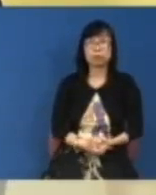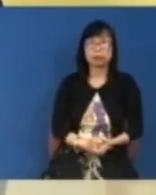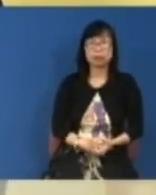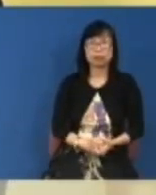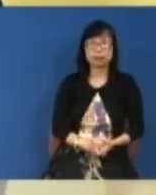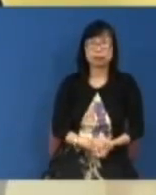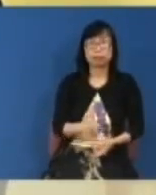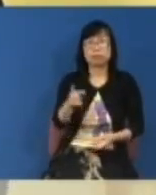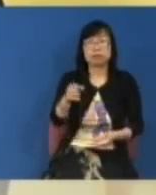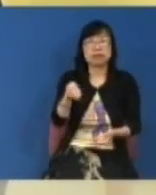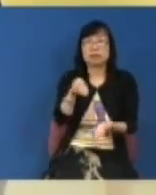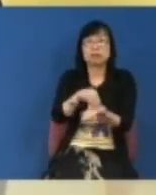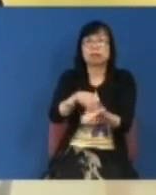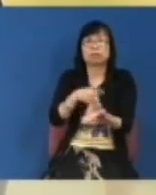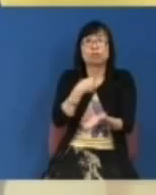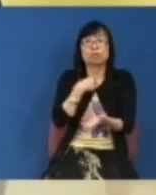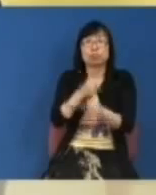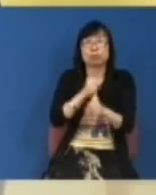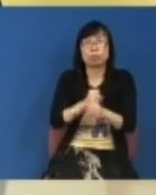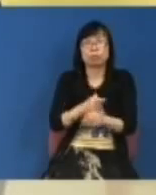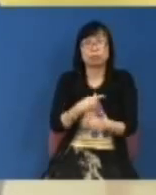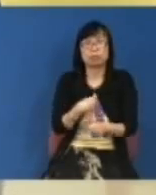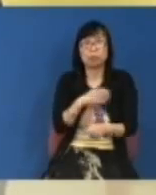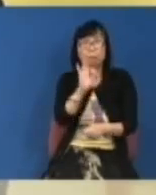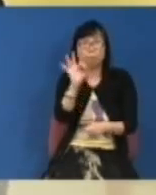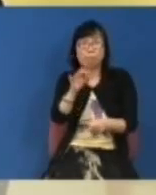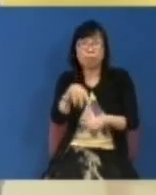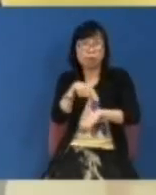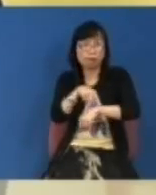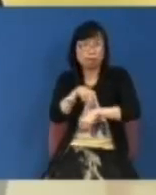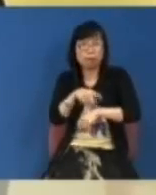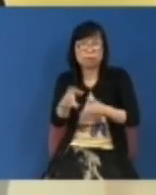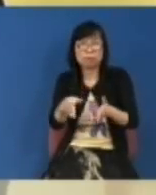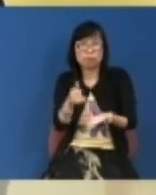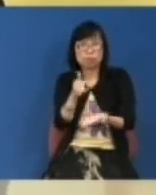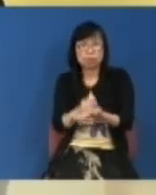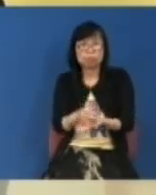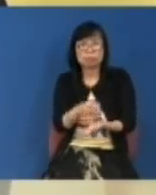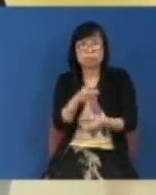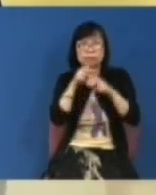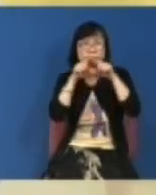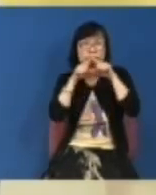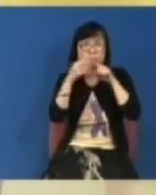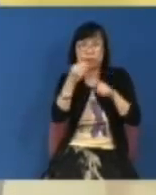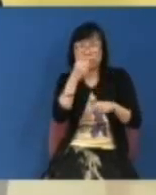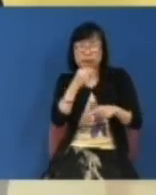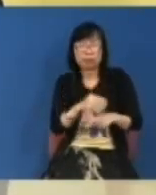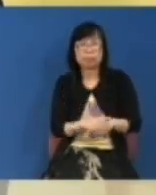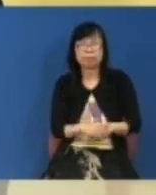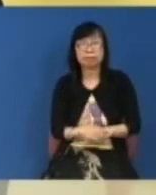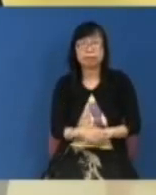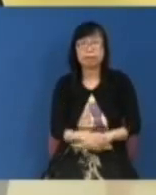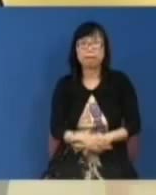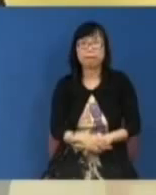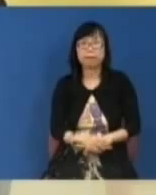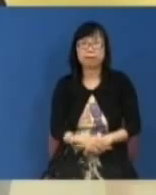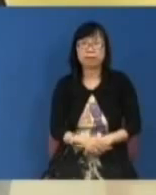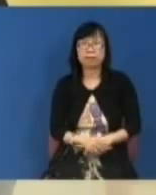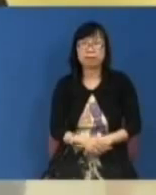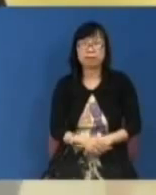一意孤行的時候，你真的會搞一個無限期的和平靜坐或者絕食，你怎可能